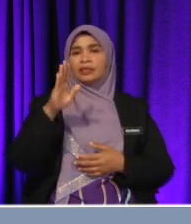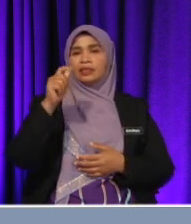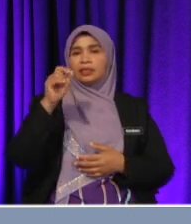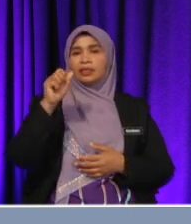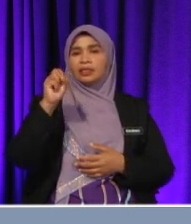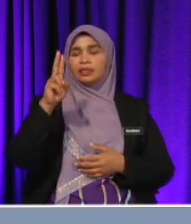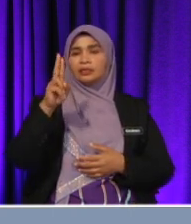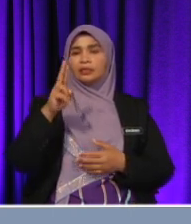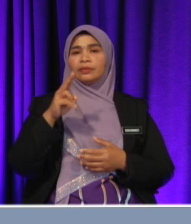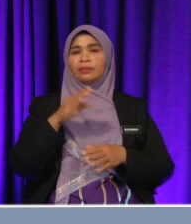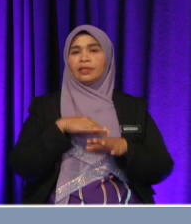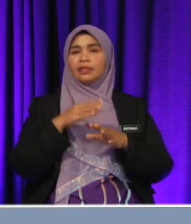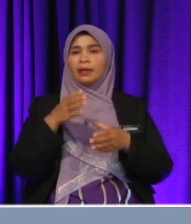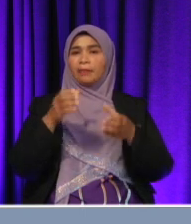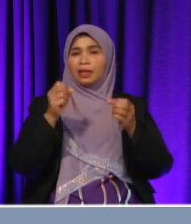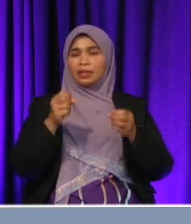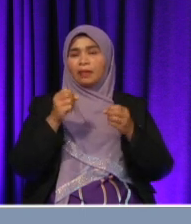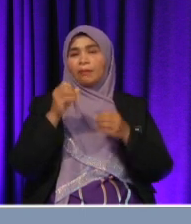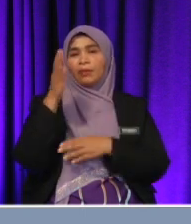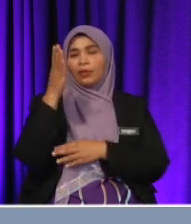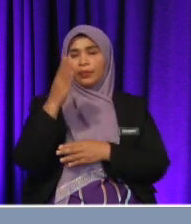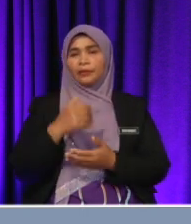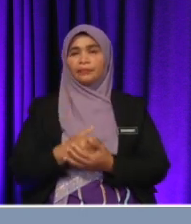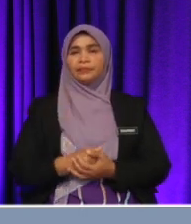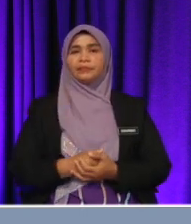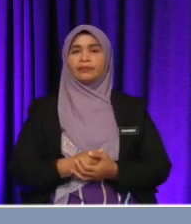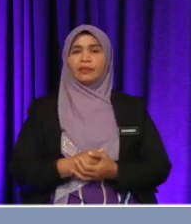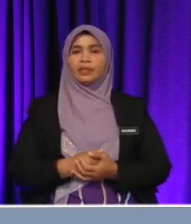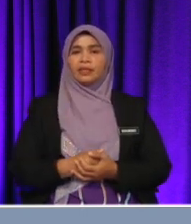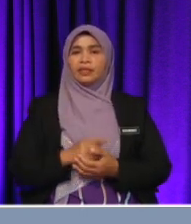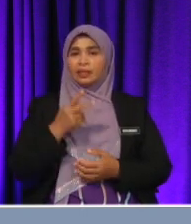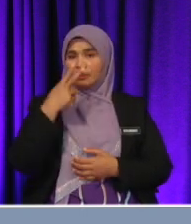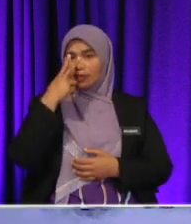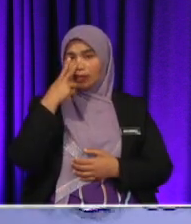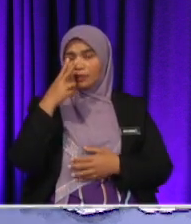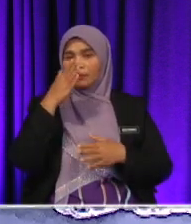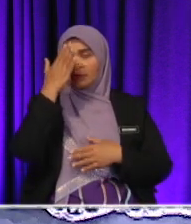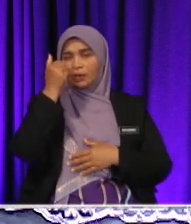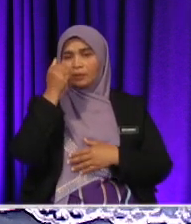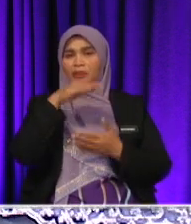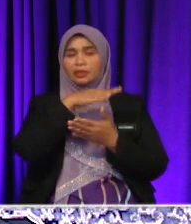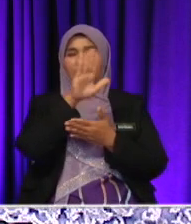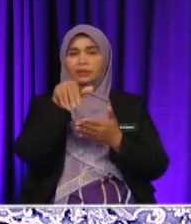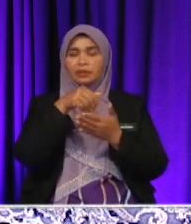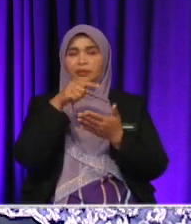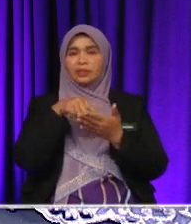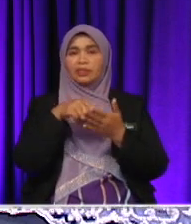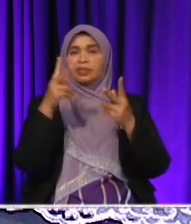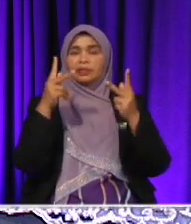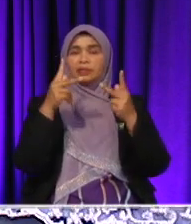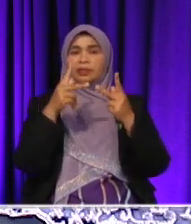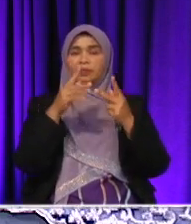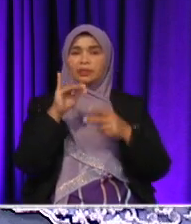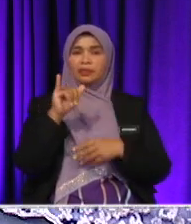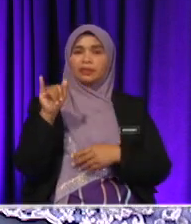pada batang pokok oke baiklah sekarang kita lihat Kenapa semuanya ini adalah penyesuaiannya yang